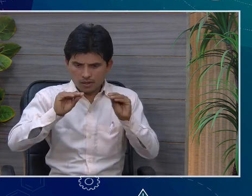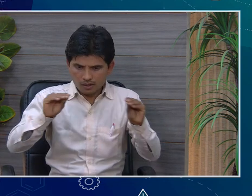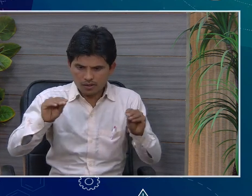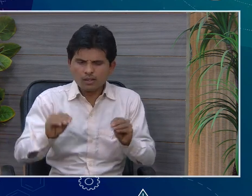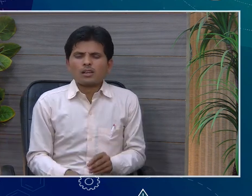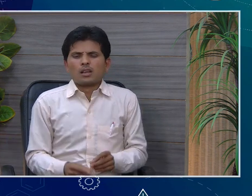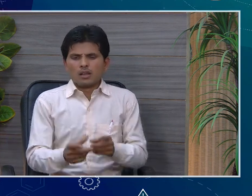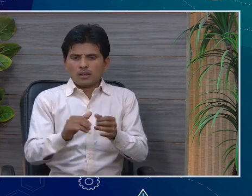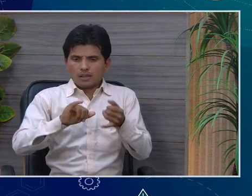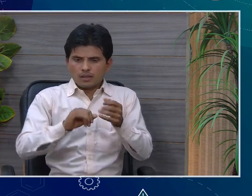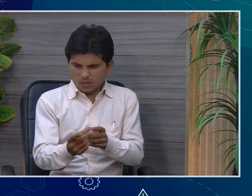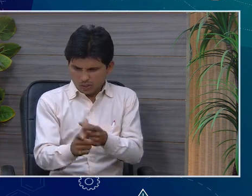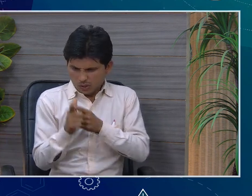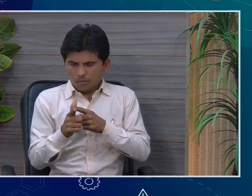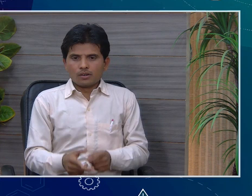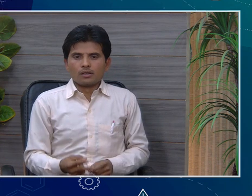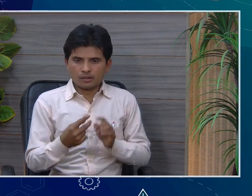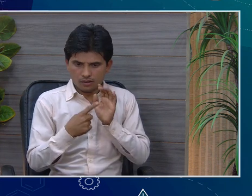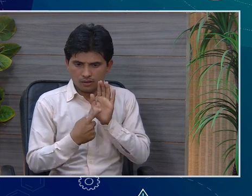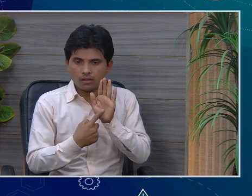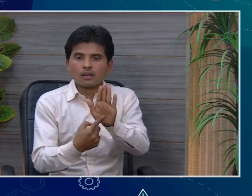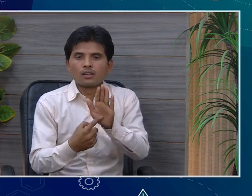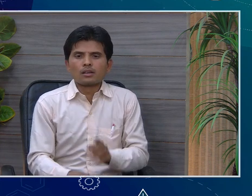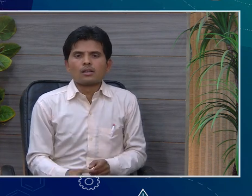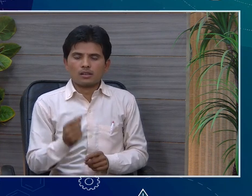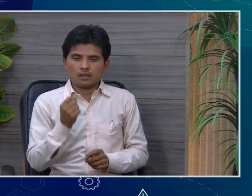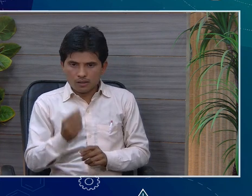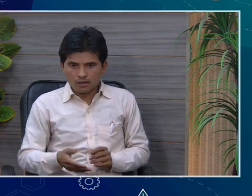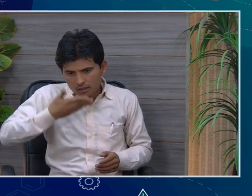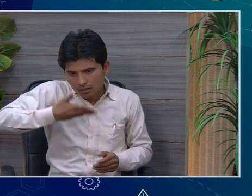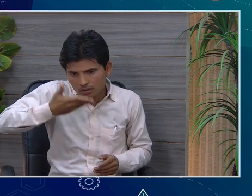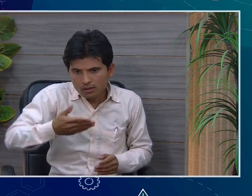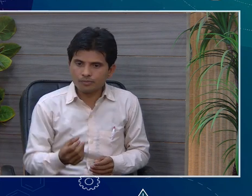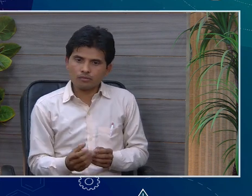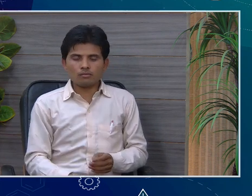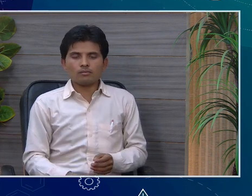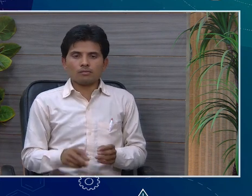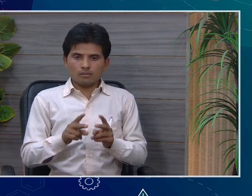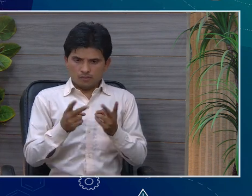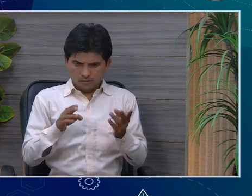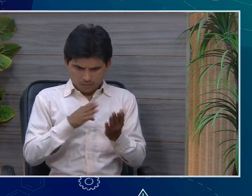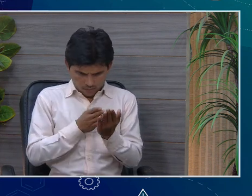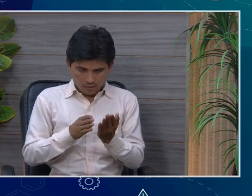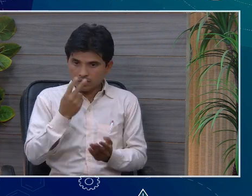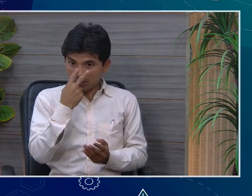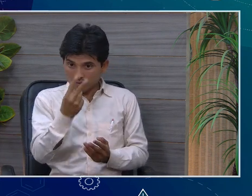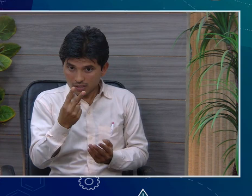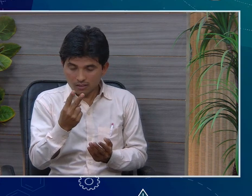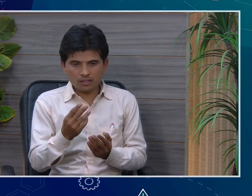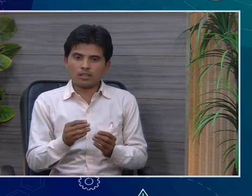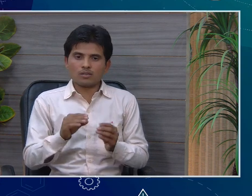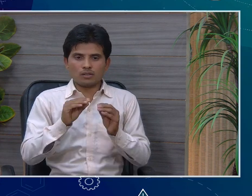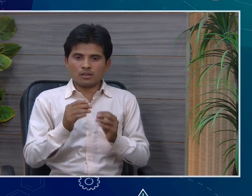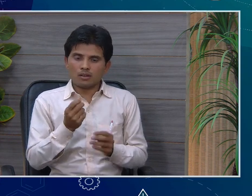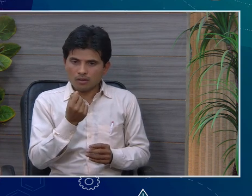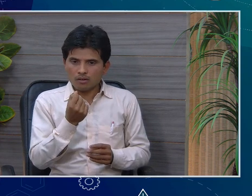स्पीड दिखाने के लिए अगर यह स्पीड समझाने के लिए चॉप बंद करना चाहता है तो जो बचा देख सकता है वह विजन ओर से और जो बच्चा देख नहीं सकता वह